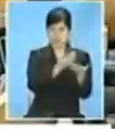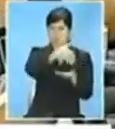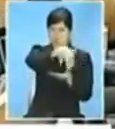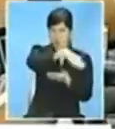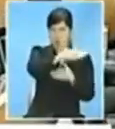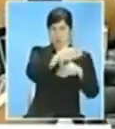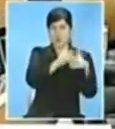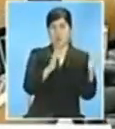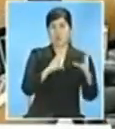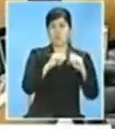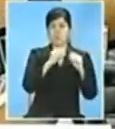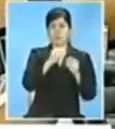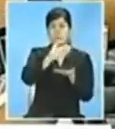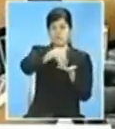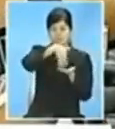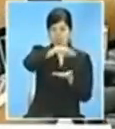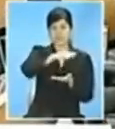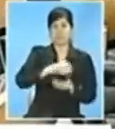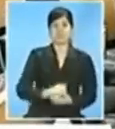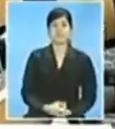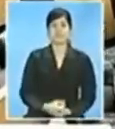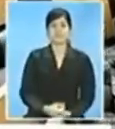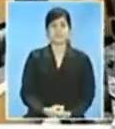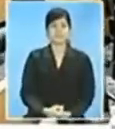เชิญครับ